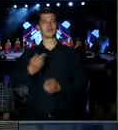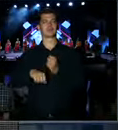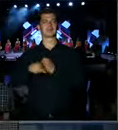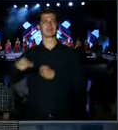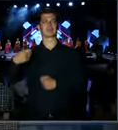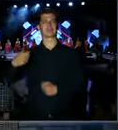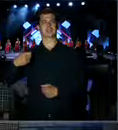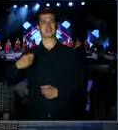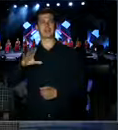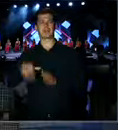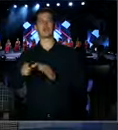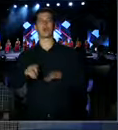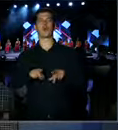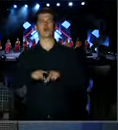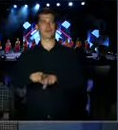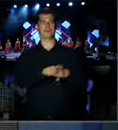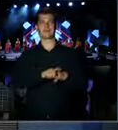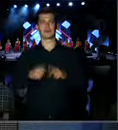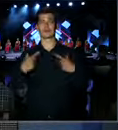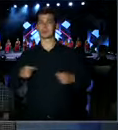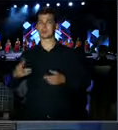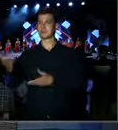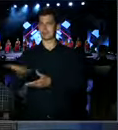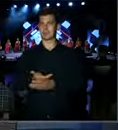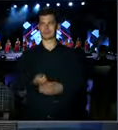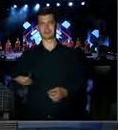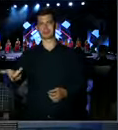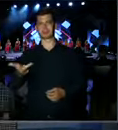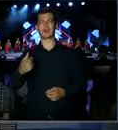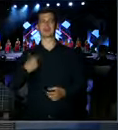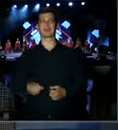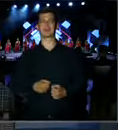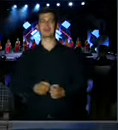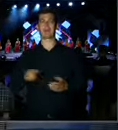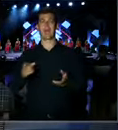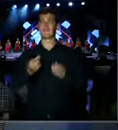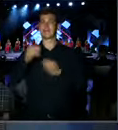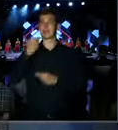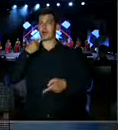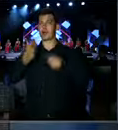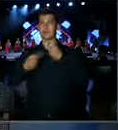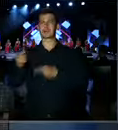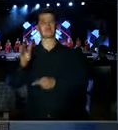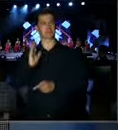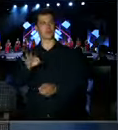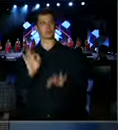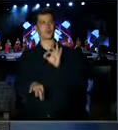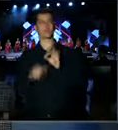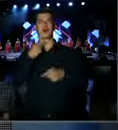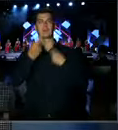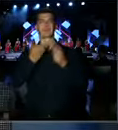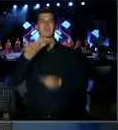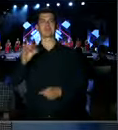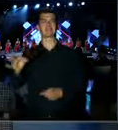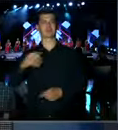do spraw równego traktowania. Zapraszamy Państwa bardzo serdecznie na scenę, a dowiemy się więcej szczegółów na temat Miss